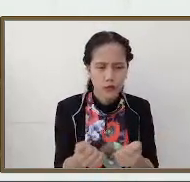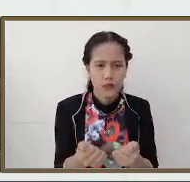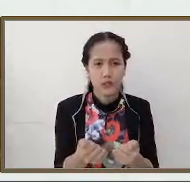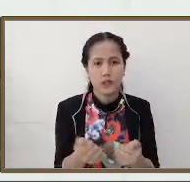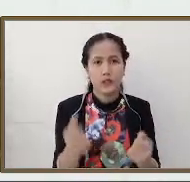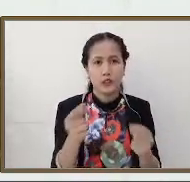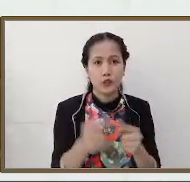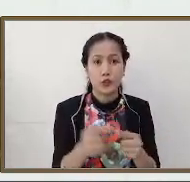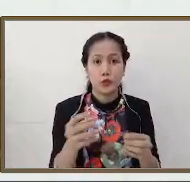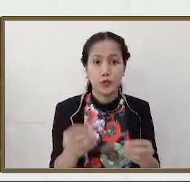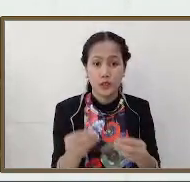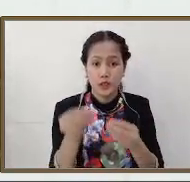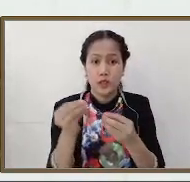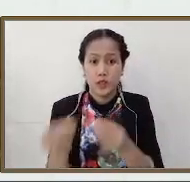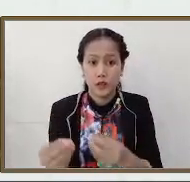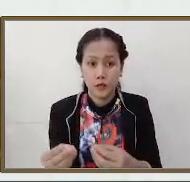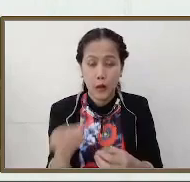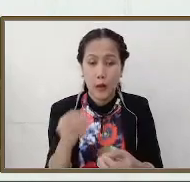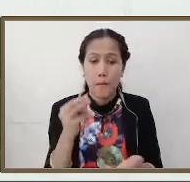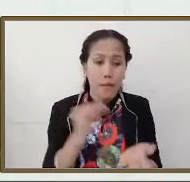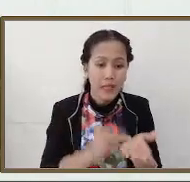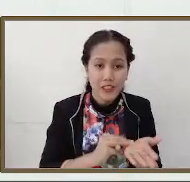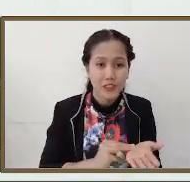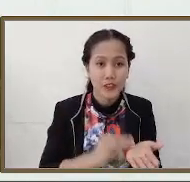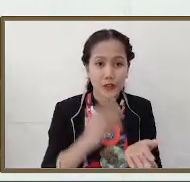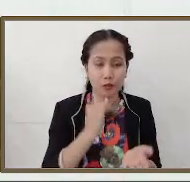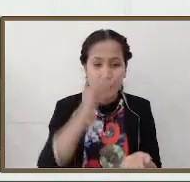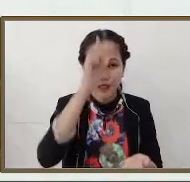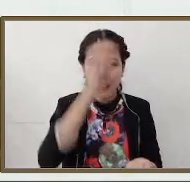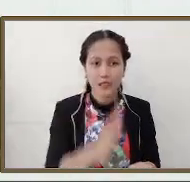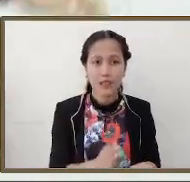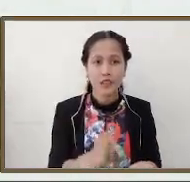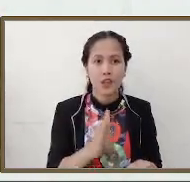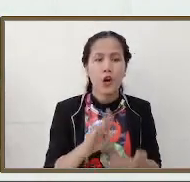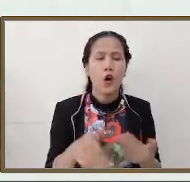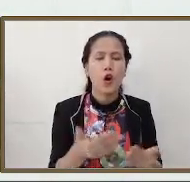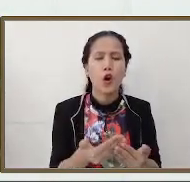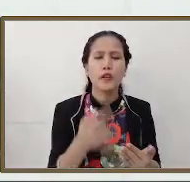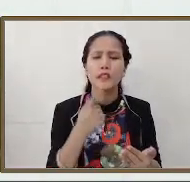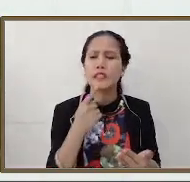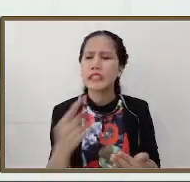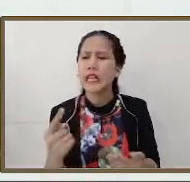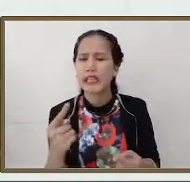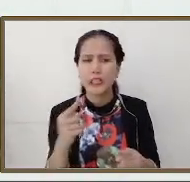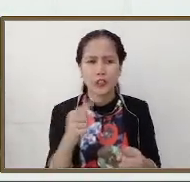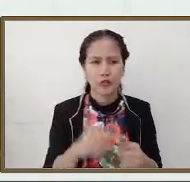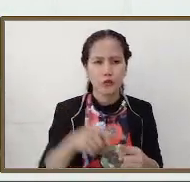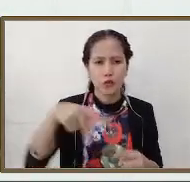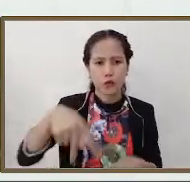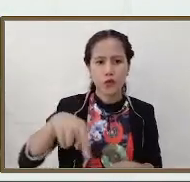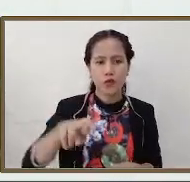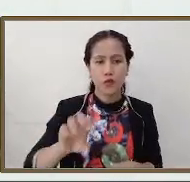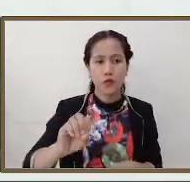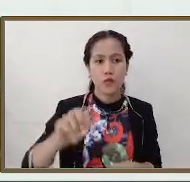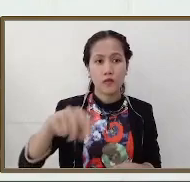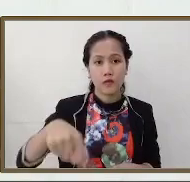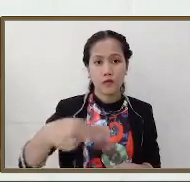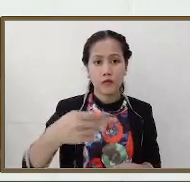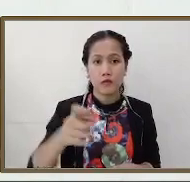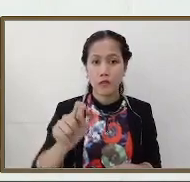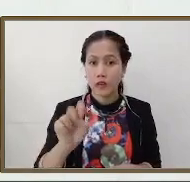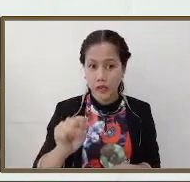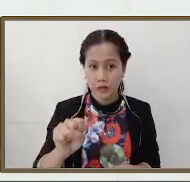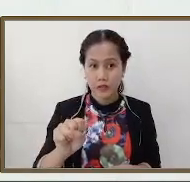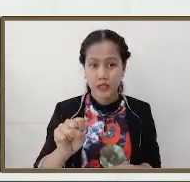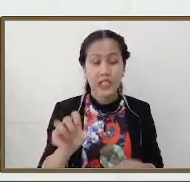tao, dinadaan niya sa kanyang mouthpiece. Lahat ng gustong iparating sa atin ng Diyos, dinadaan sa atin ng Diyos